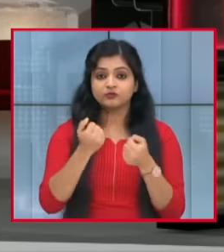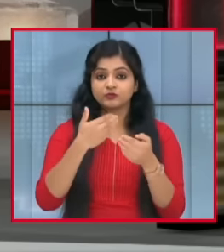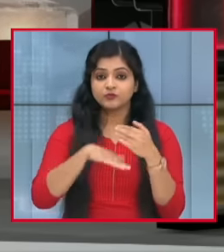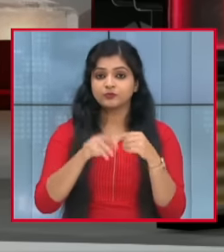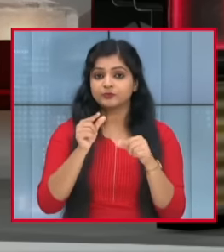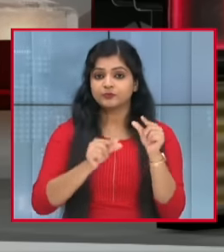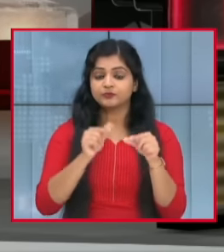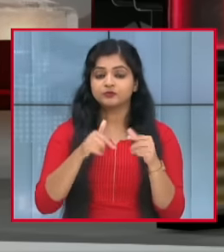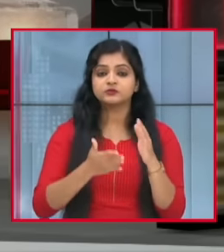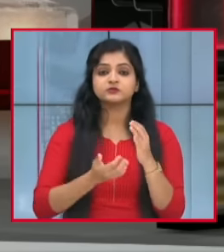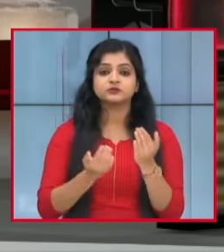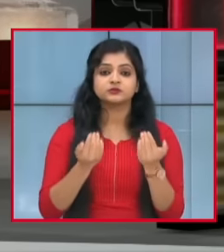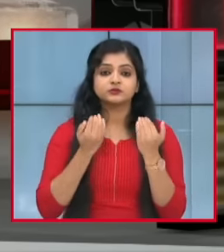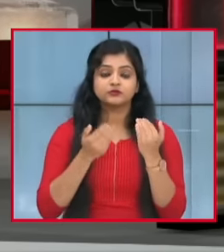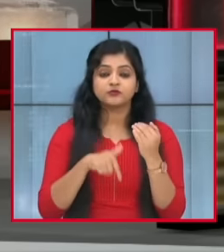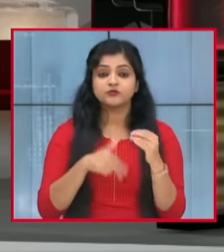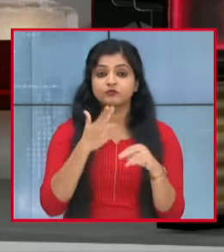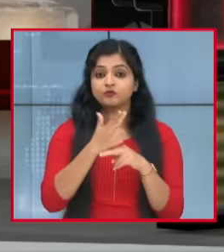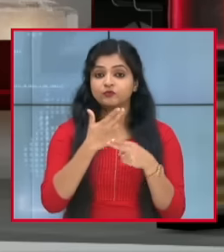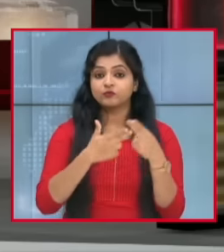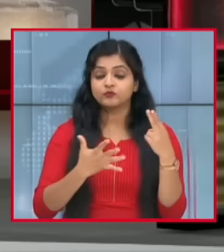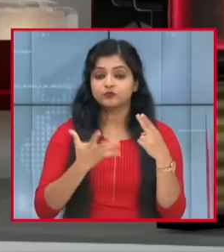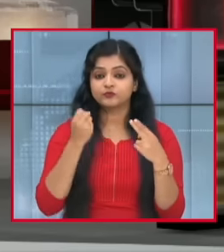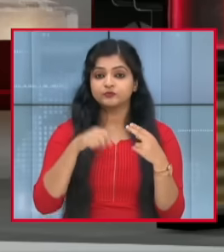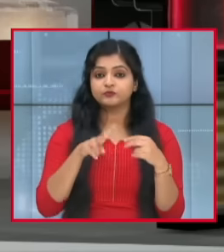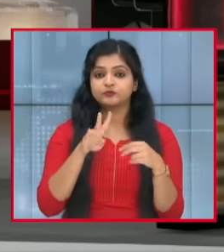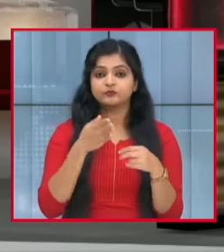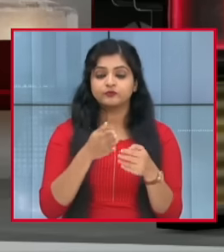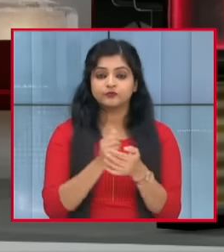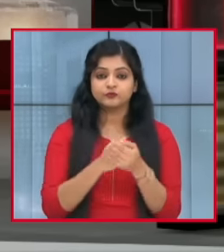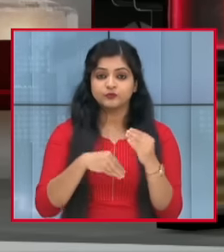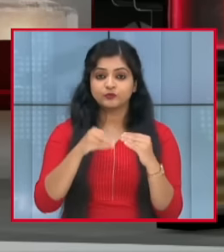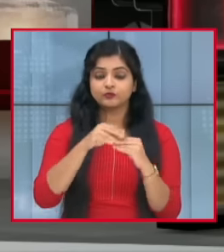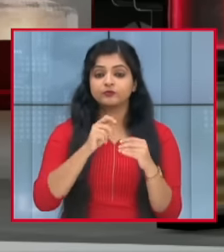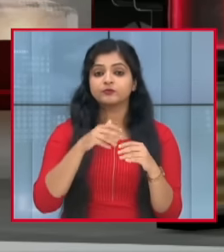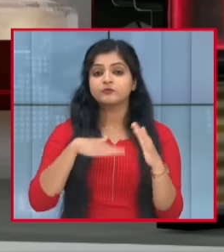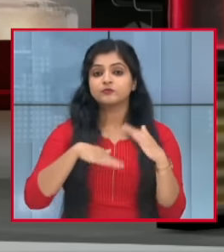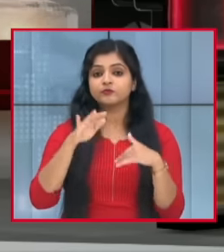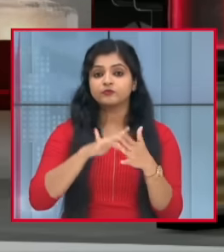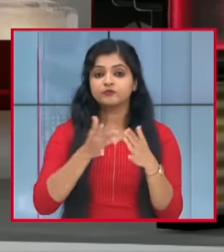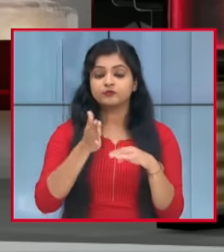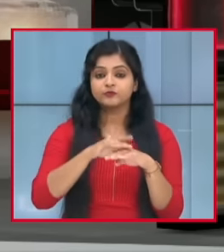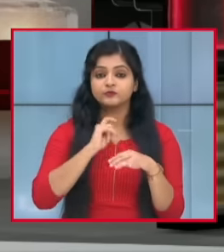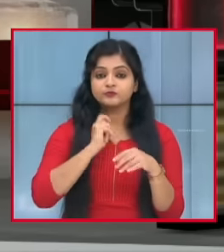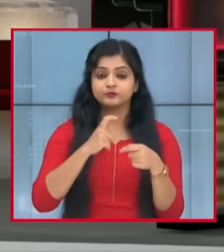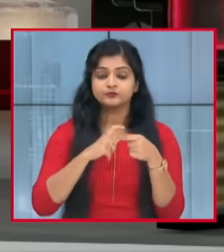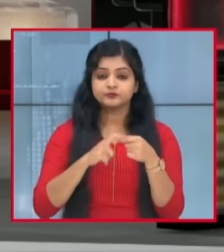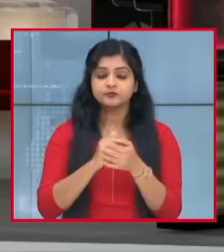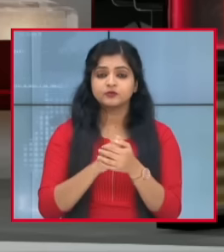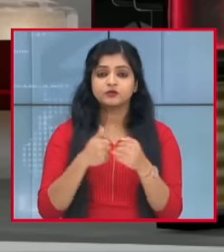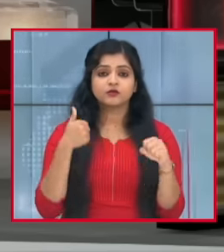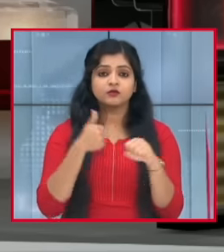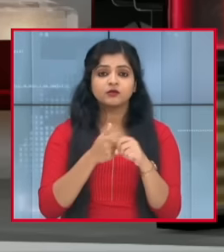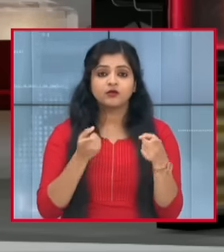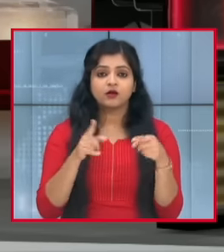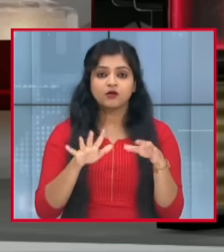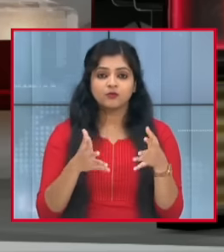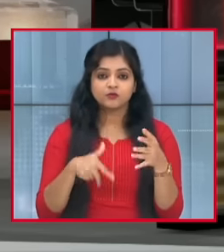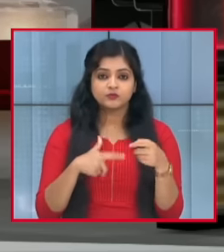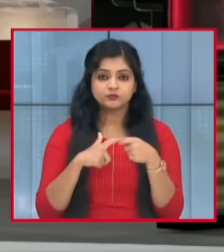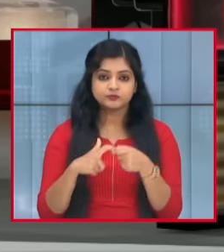വാഹനത്തിലുണ്ടായിരുന്നവർ രക്ഷപ്പെട്ടത്. ഞെട്ടിക്കുന്ന ദൃശ്യങ്ങൾ 24-ന് ലഭിച്ചു. ഷഹദ് റഹ്മാൻ ചേരുന്നുണ്ട് മലപ്പുറത്ത് നിന്ന്. ഷഹദ്, ഈ അപകടമുണ്ടായത് എങ്ങനെയാണ്?